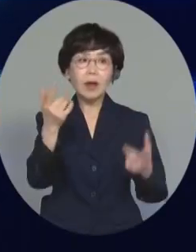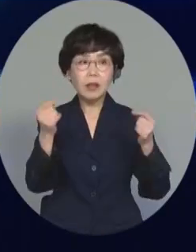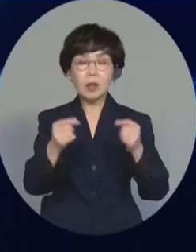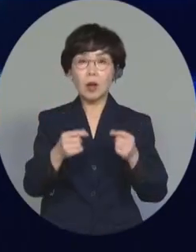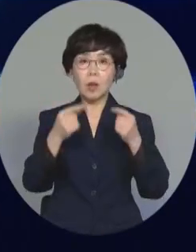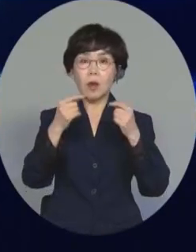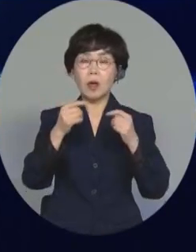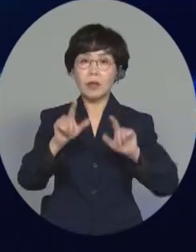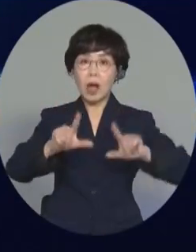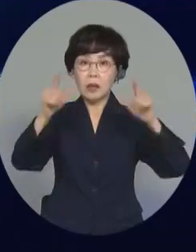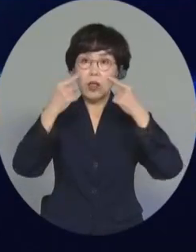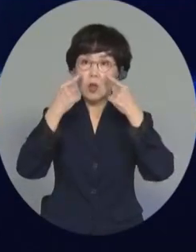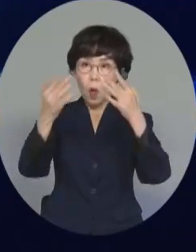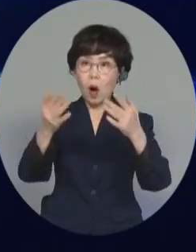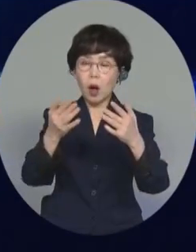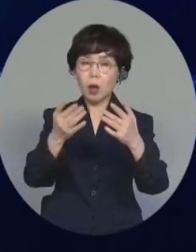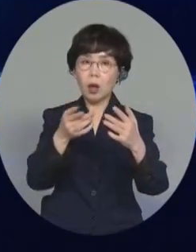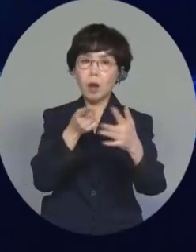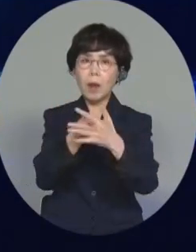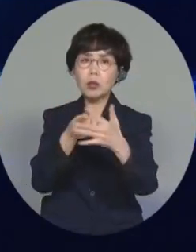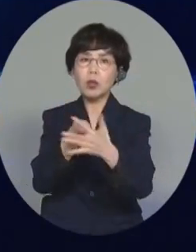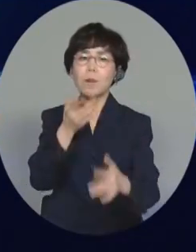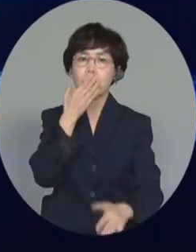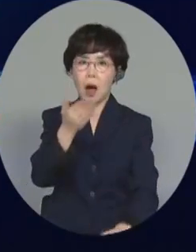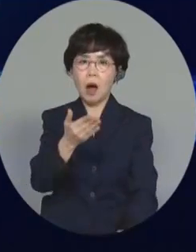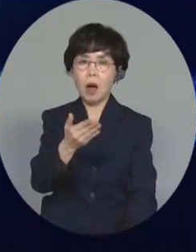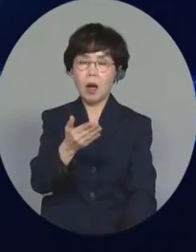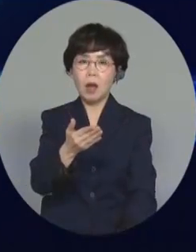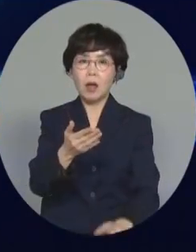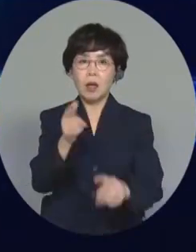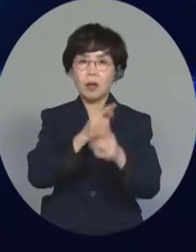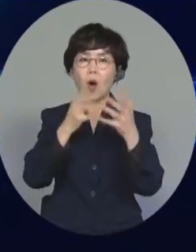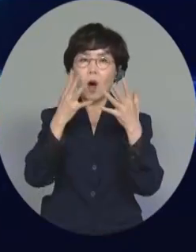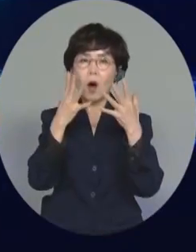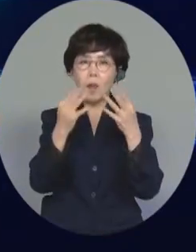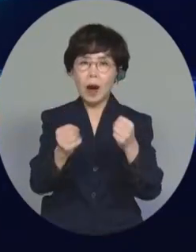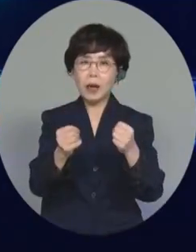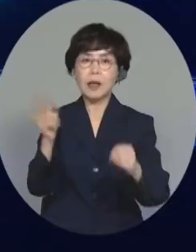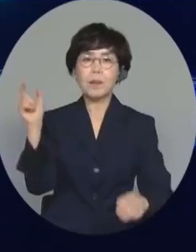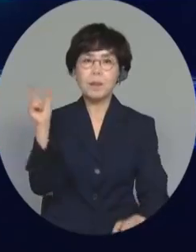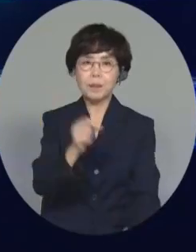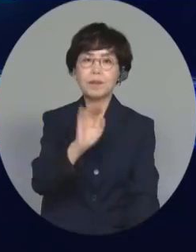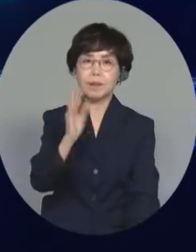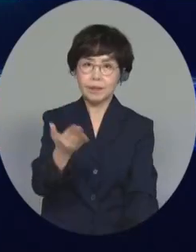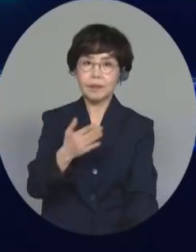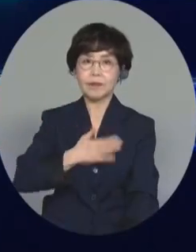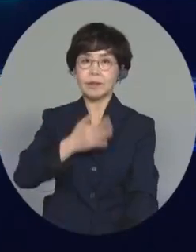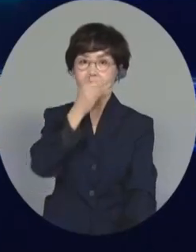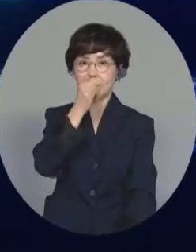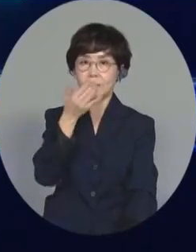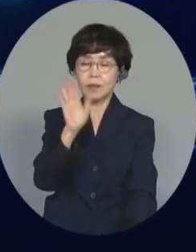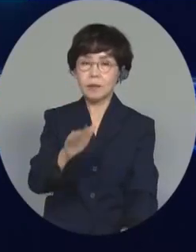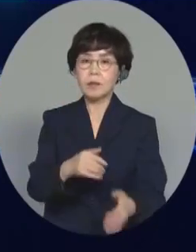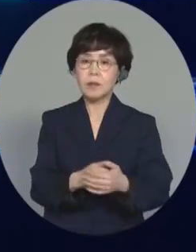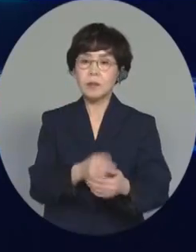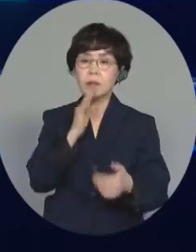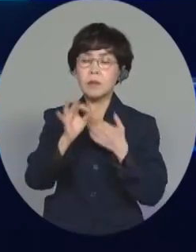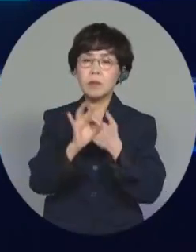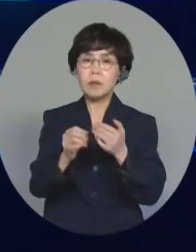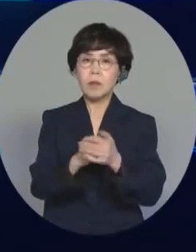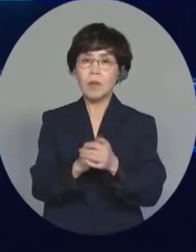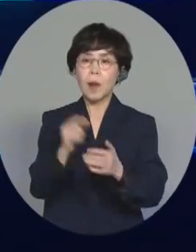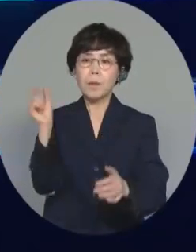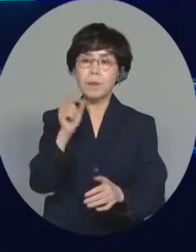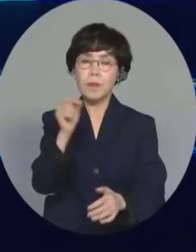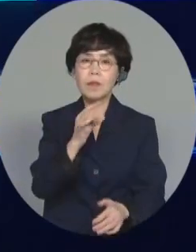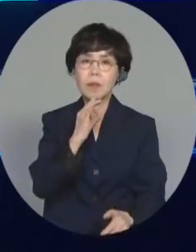정확한 날씨 예측이 가능하다는 그림입니다. 훨씬 수만 배 더 빨라졌다는 걸 보실 수 있겠는데요. 그렇게 속도만